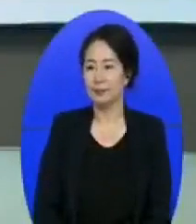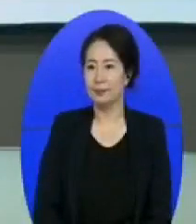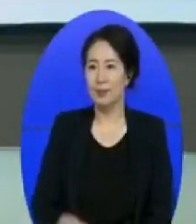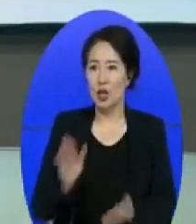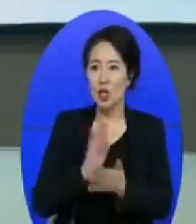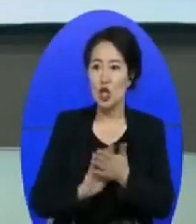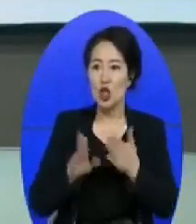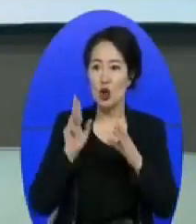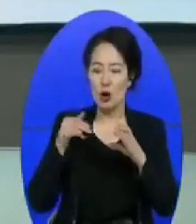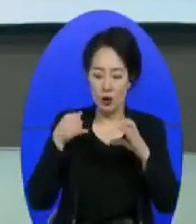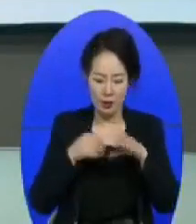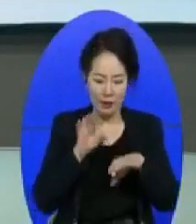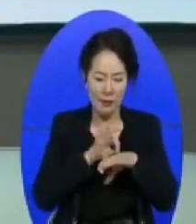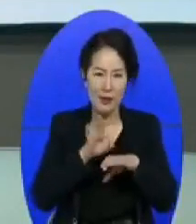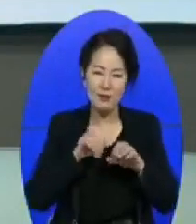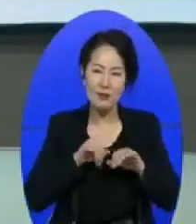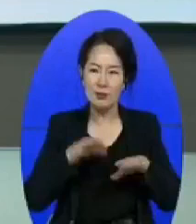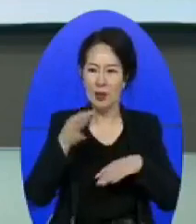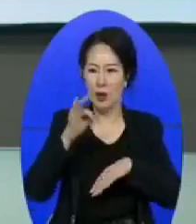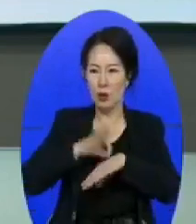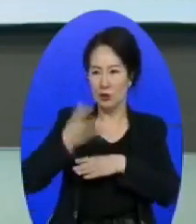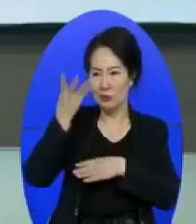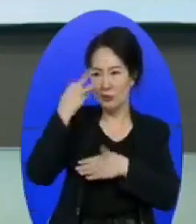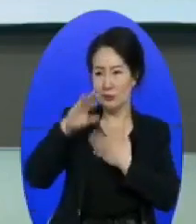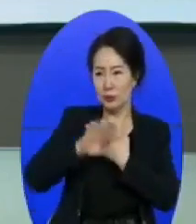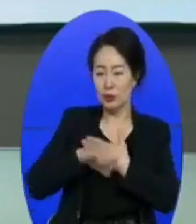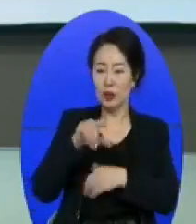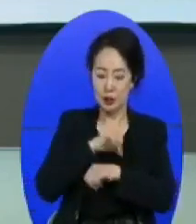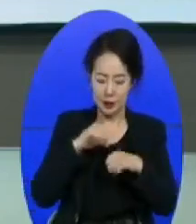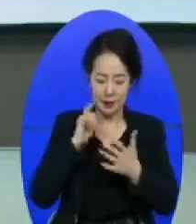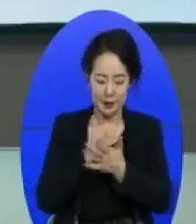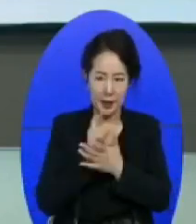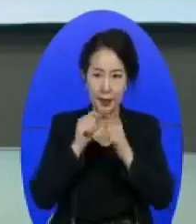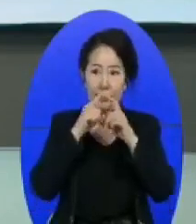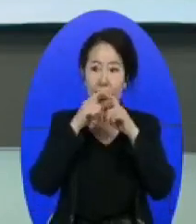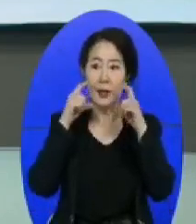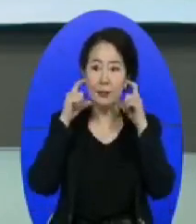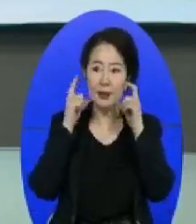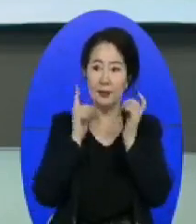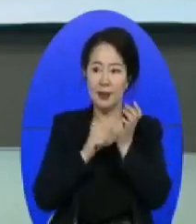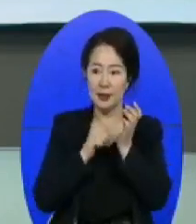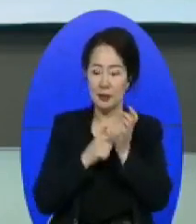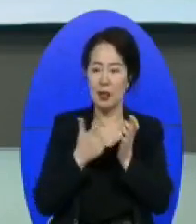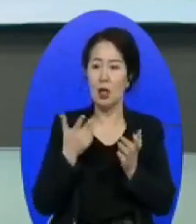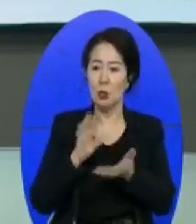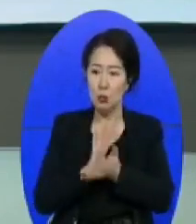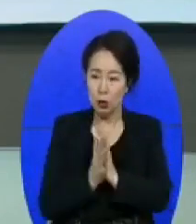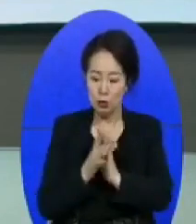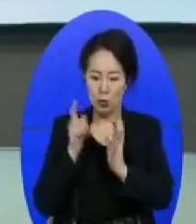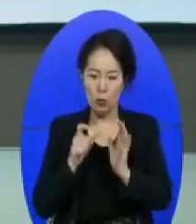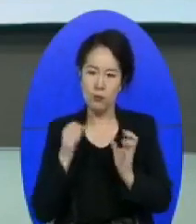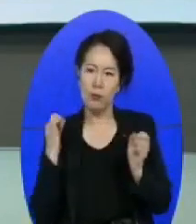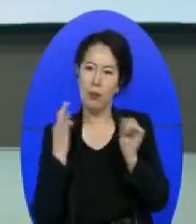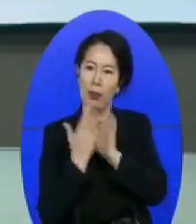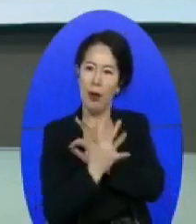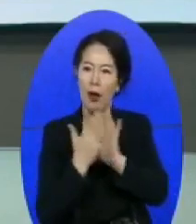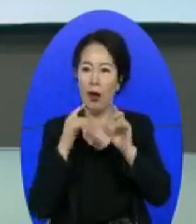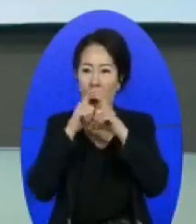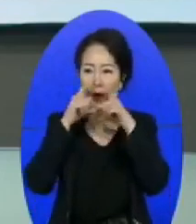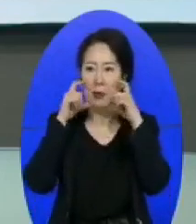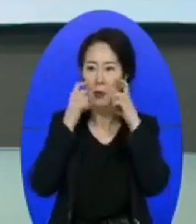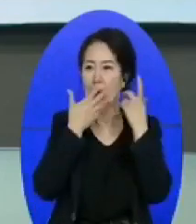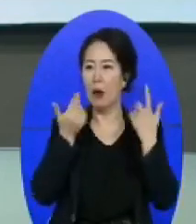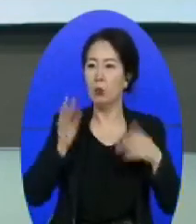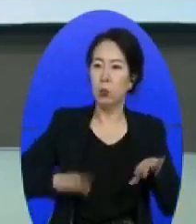Шинэ төрлийн коронавирусны халдвараас сэргийлэхийн тулд иргэд амны хаалт зайлшгүй зүүх шаардлагатайгаа гэвч олон нийт цуглардаг газарт амны хаалт зүүхгүй яваас хүмүүс